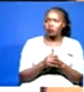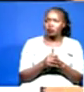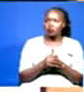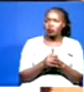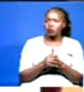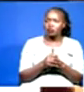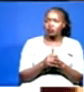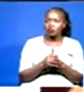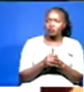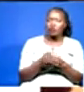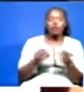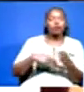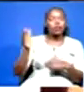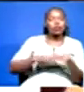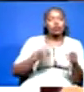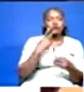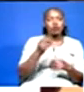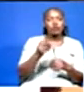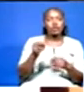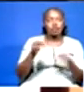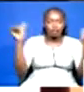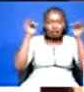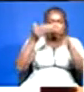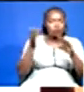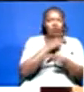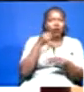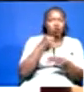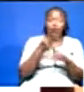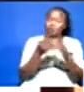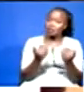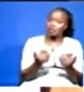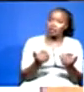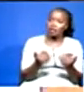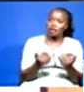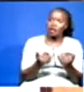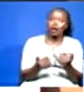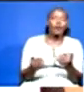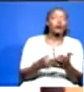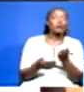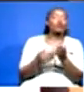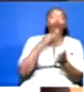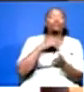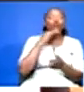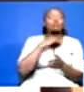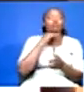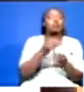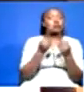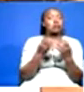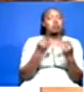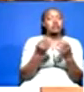Nilikuwa na zaidi ya ng'ombe 200 kabla ya ukame, ila kufikia sasa wengi wao wamekufa. Guyo